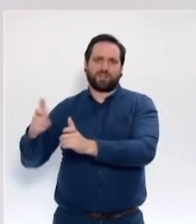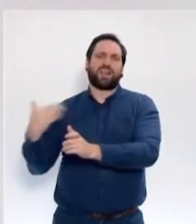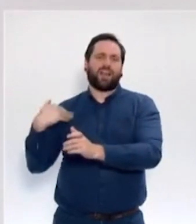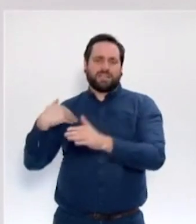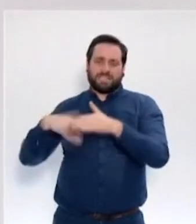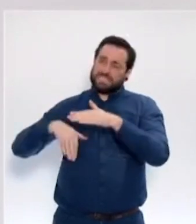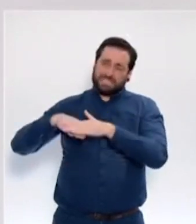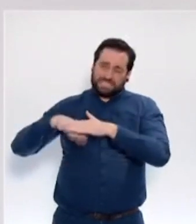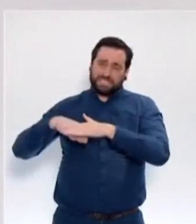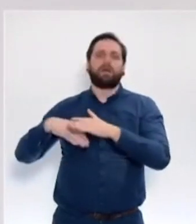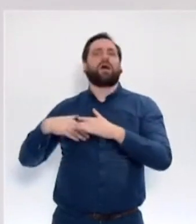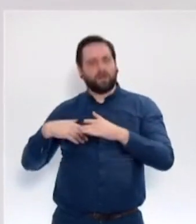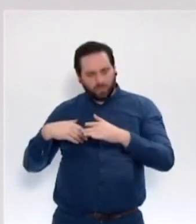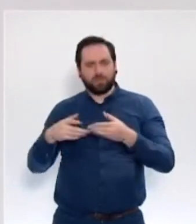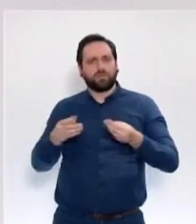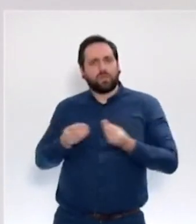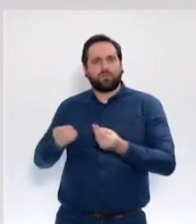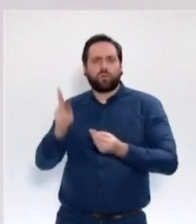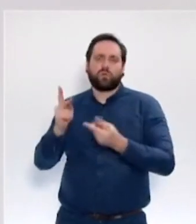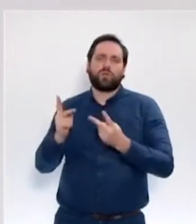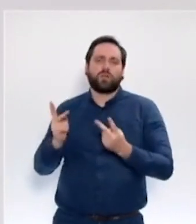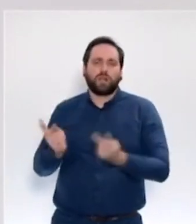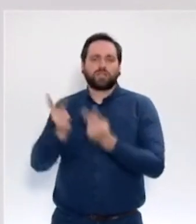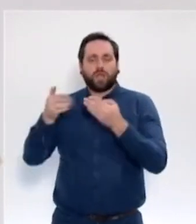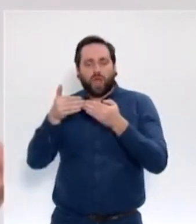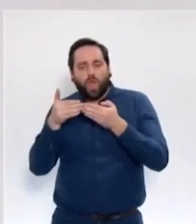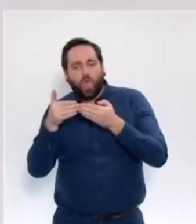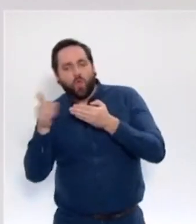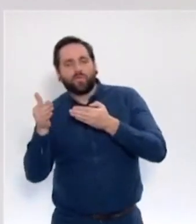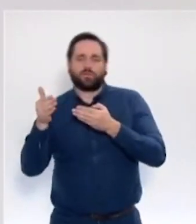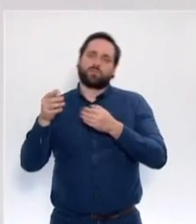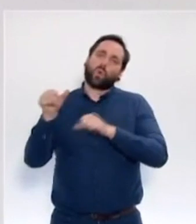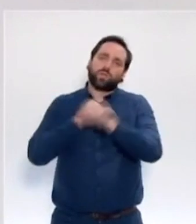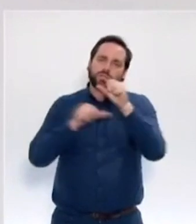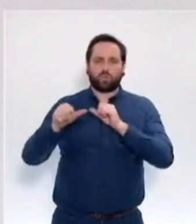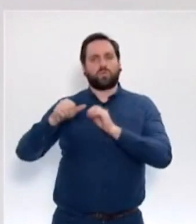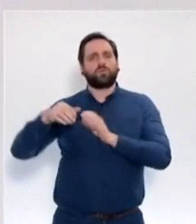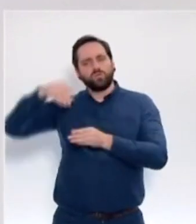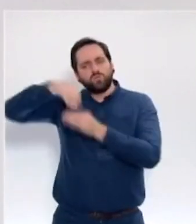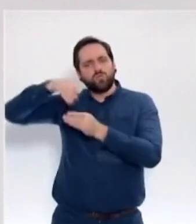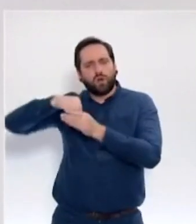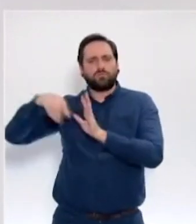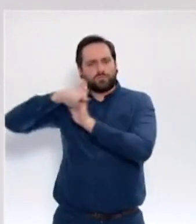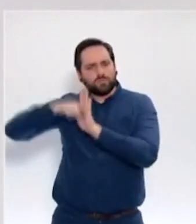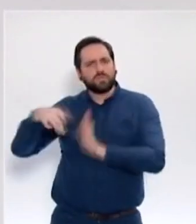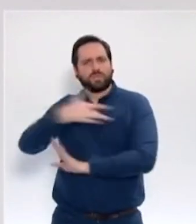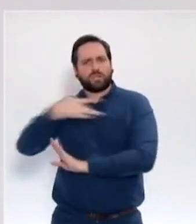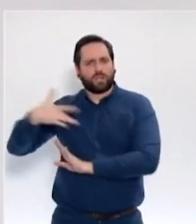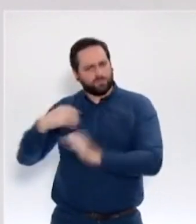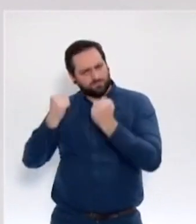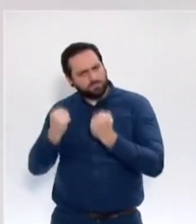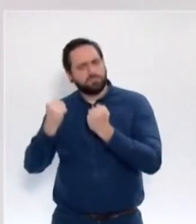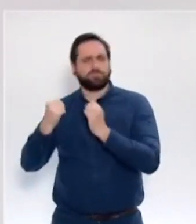s'envisager que sur la base d'un protocole renforcé que j'ai demandé au ministre compétent de concerter avec les